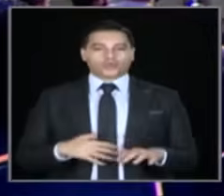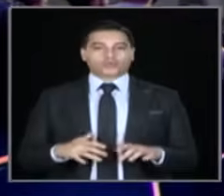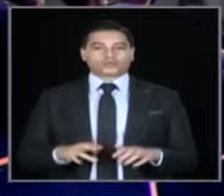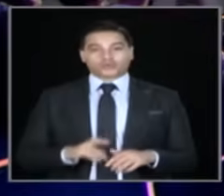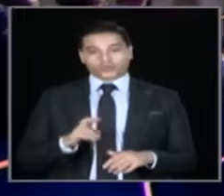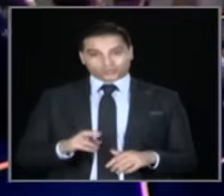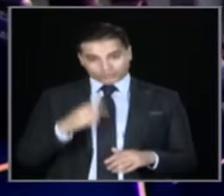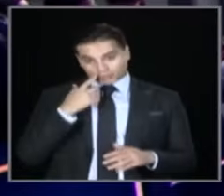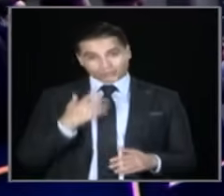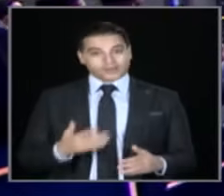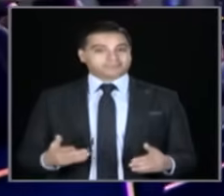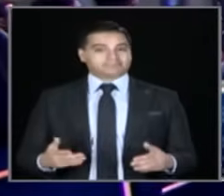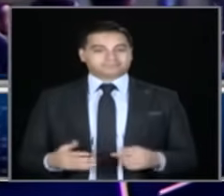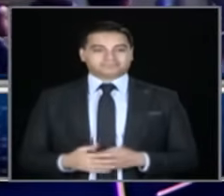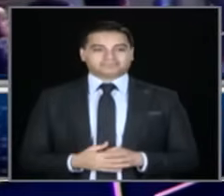هو: